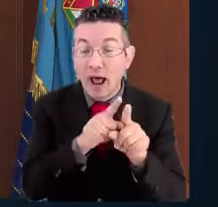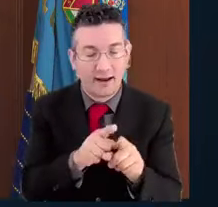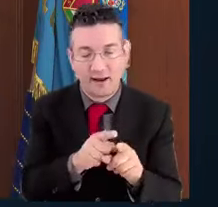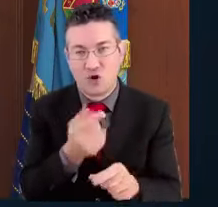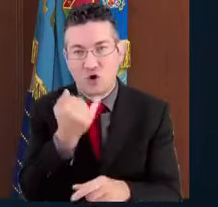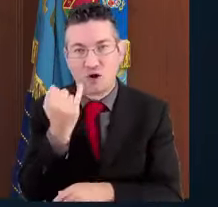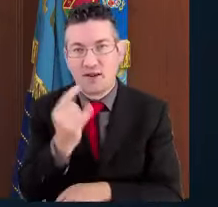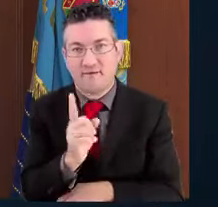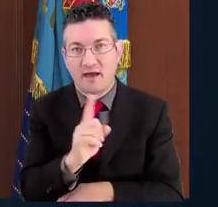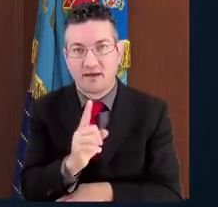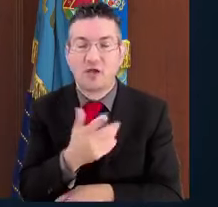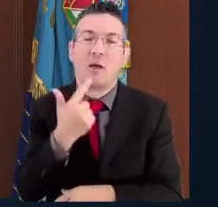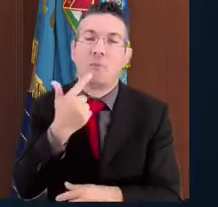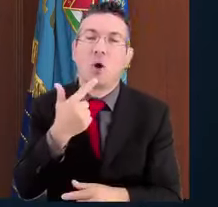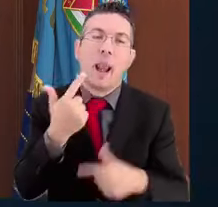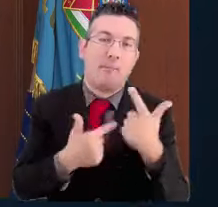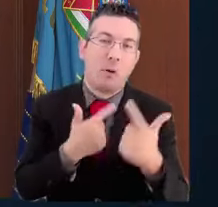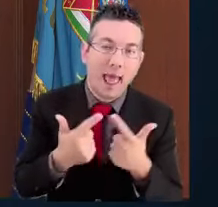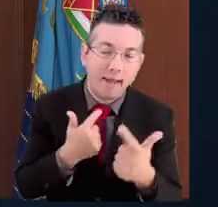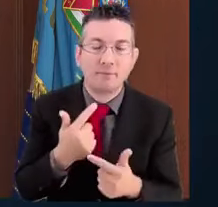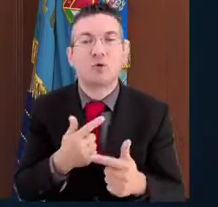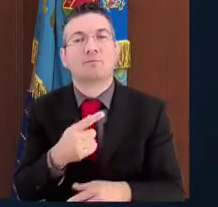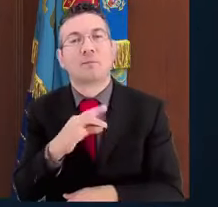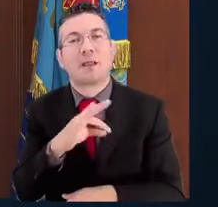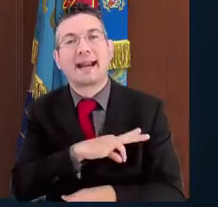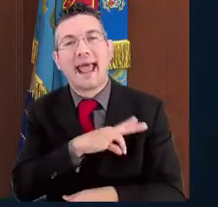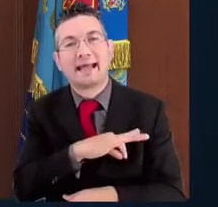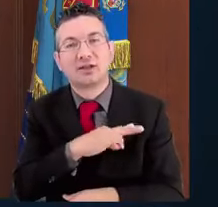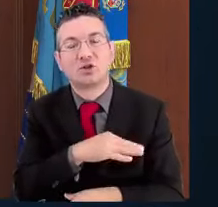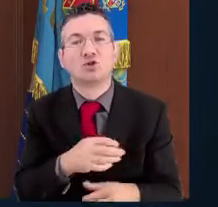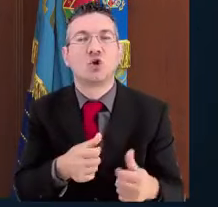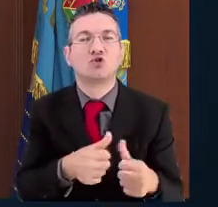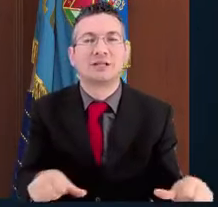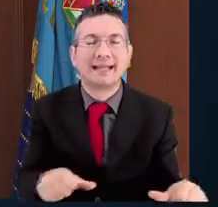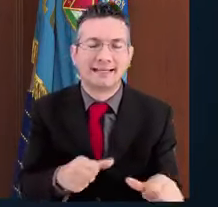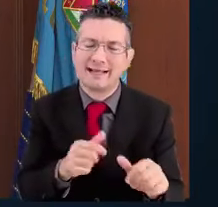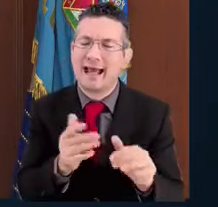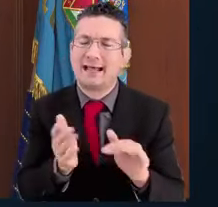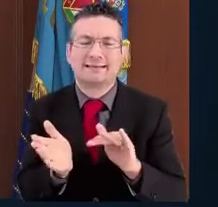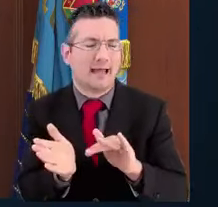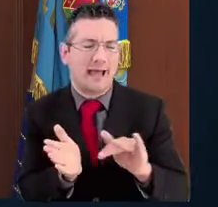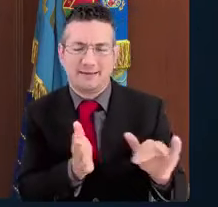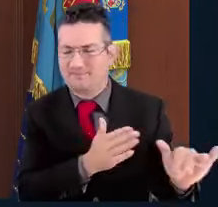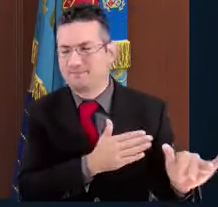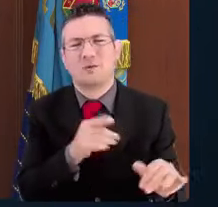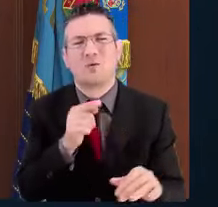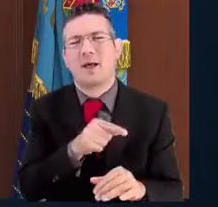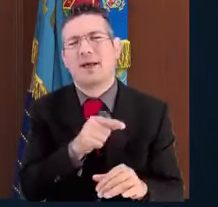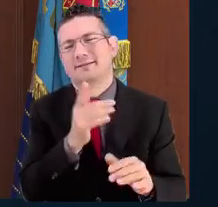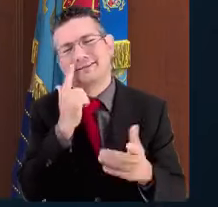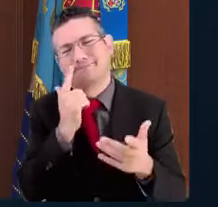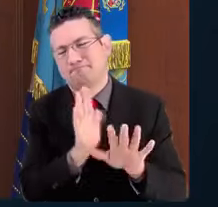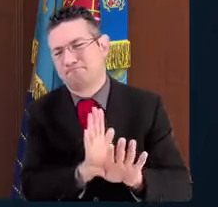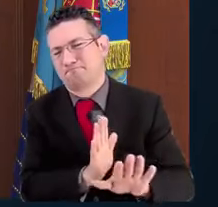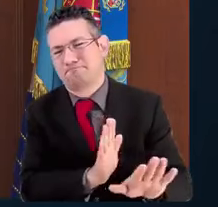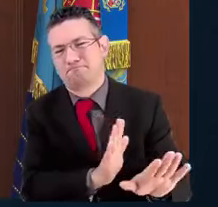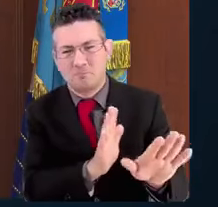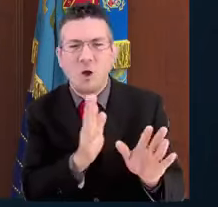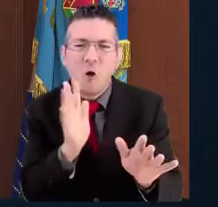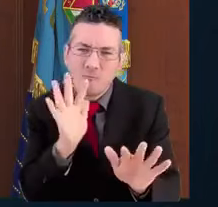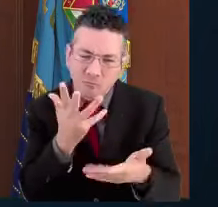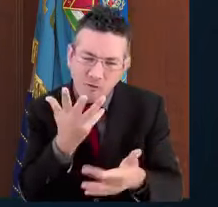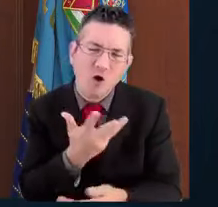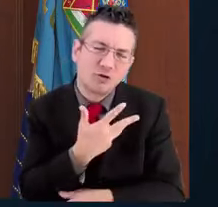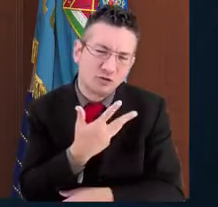polemiche a volte reddito di cittadinanza su sedi eccetera queste mettiamole da parte sono sullo sfondo probabilmente ci saranno anche